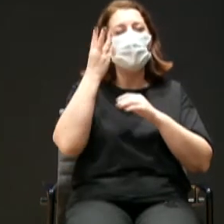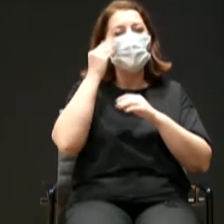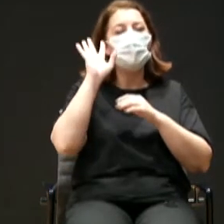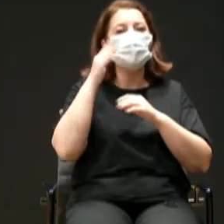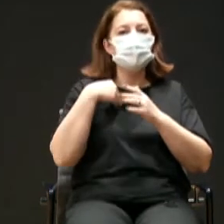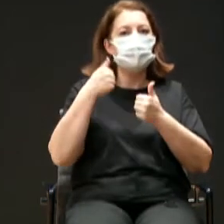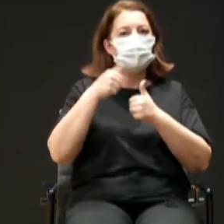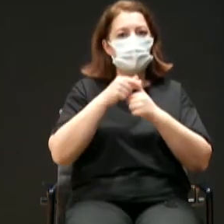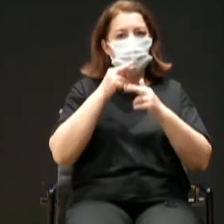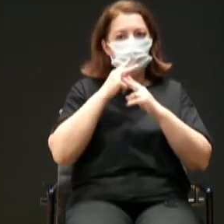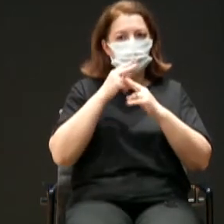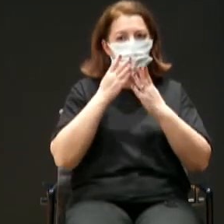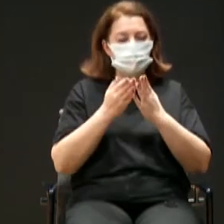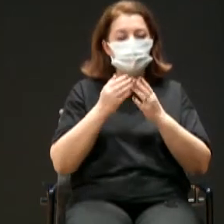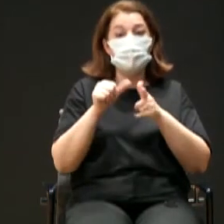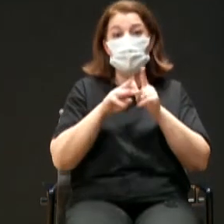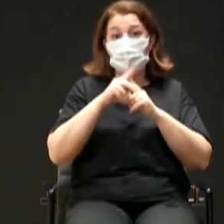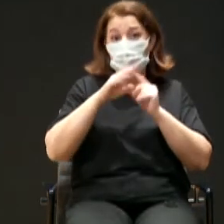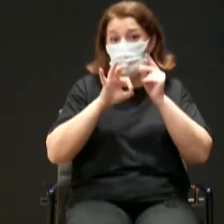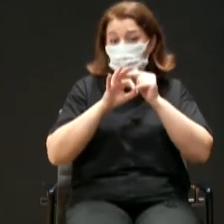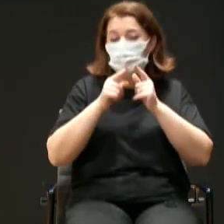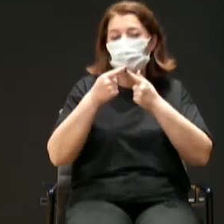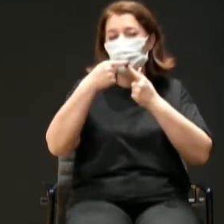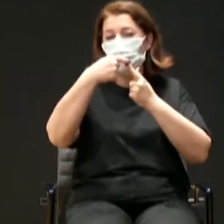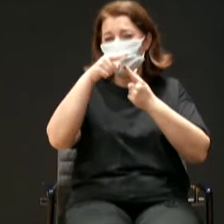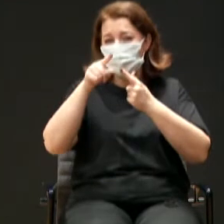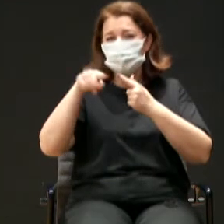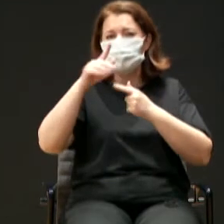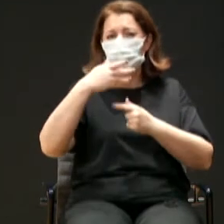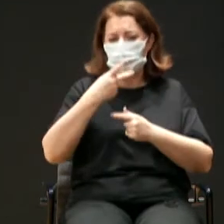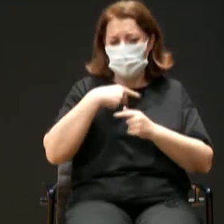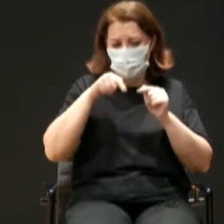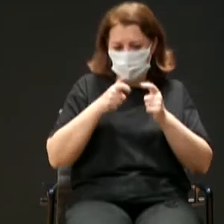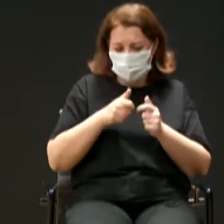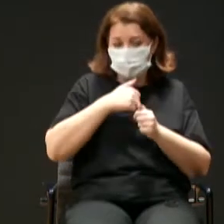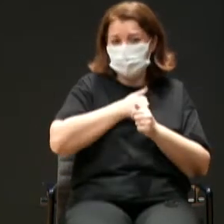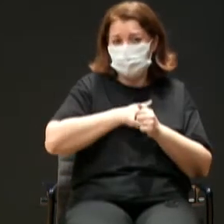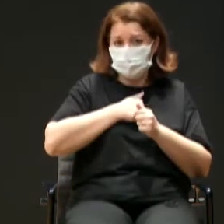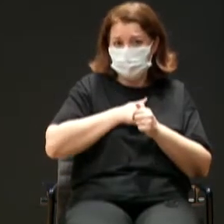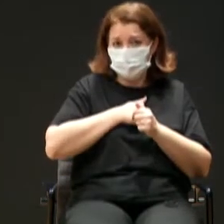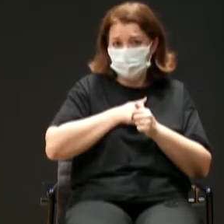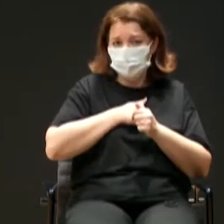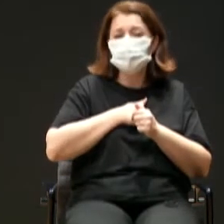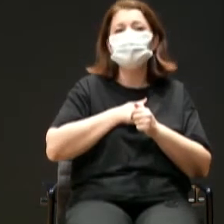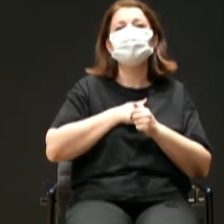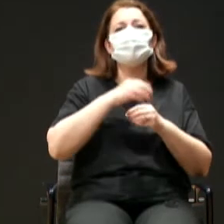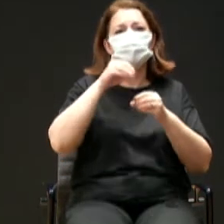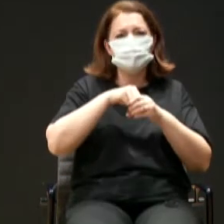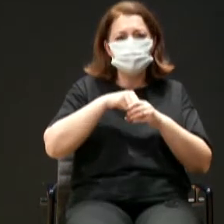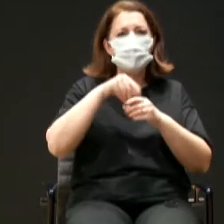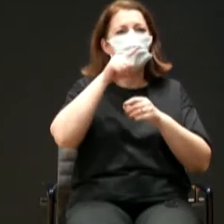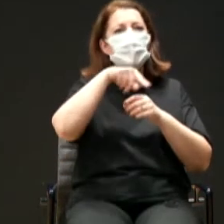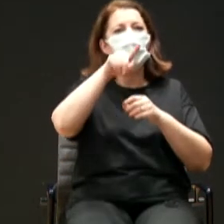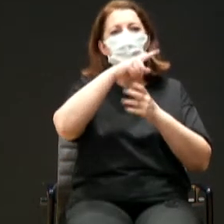aldı. FETÖ'nün farklı ayaklarını ben burada kınamayı yaptım, okumamı yaptım, sonra bitirdim. Tankın yanından